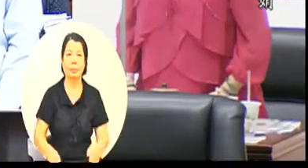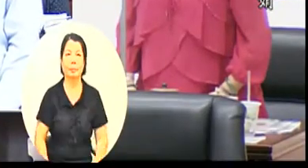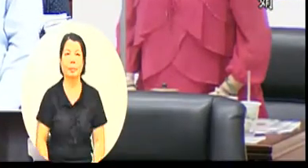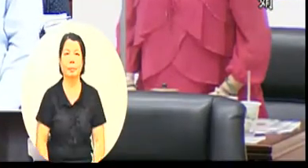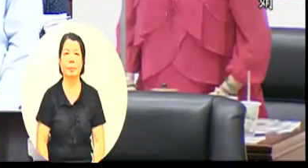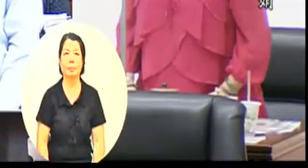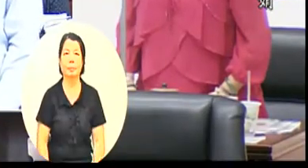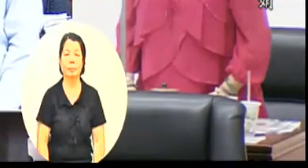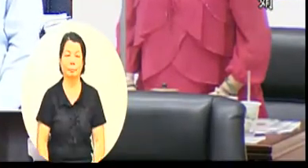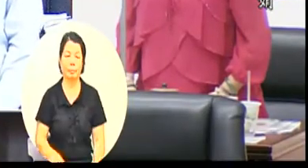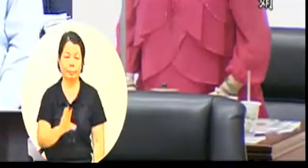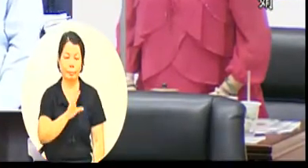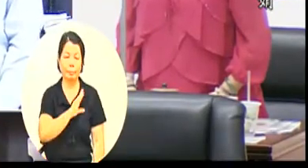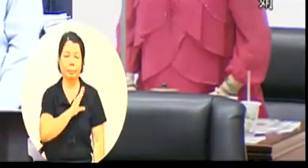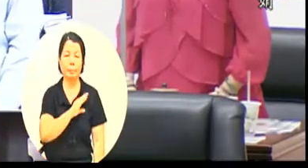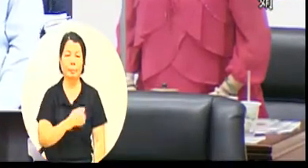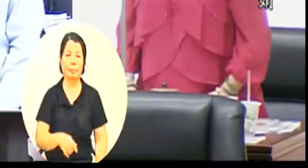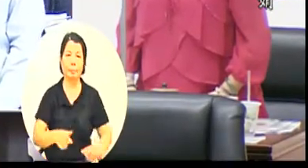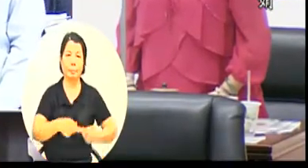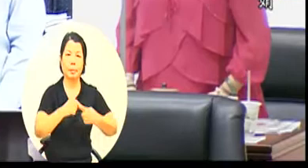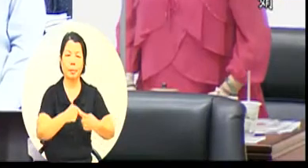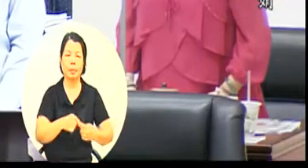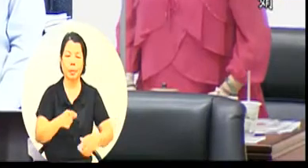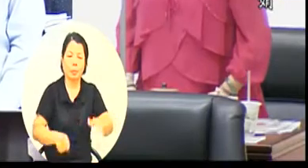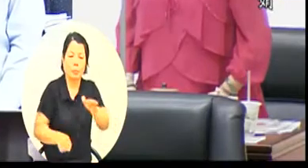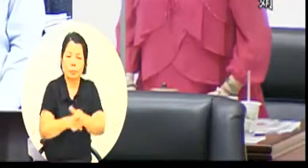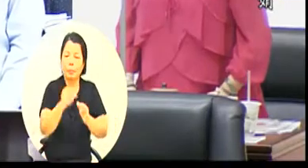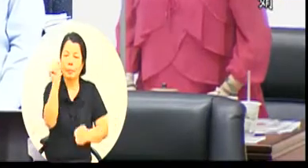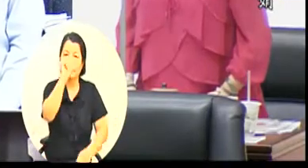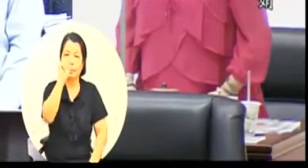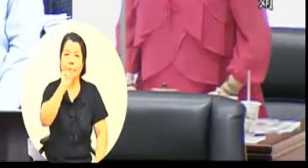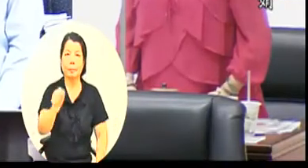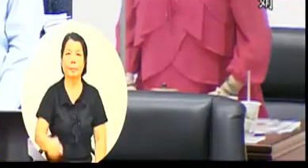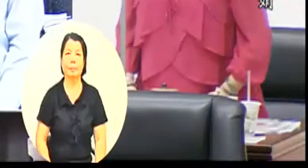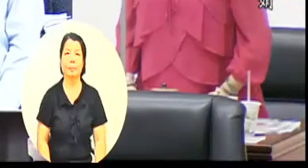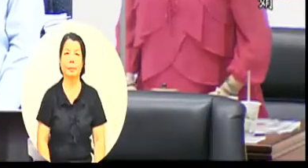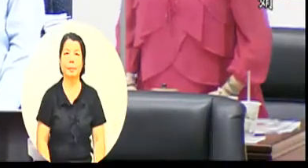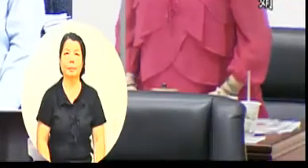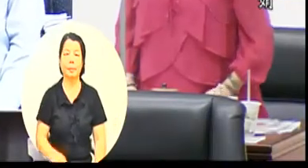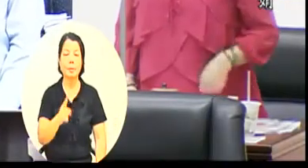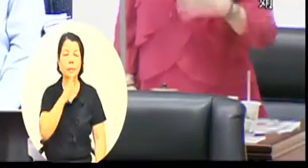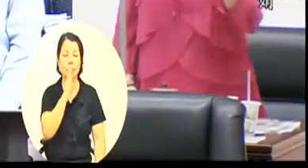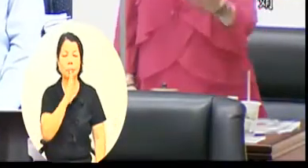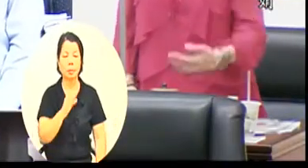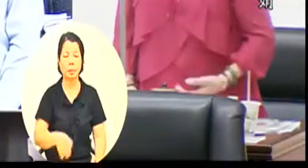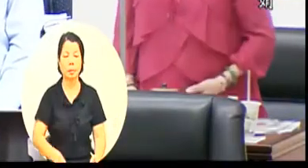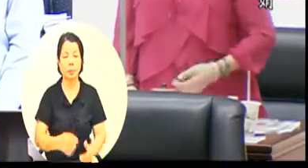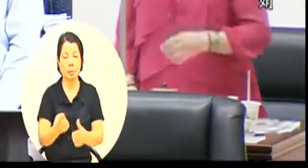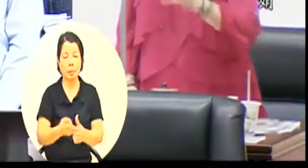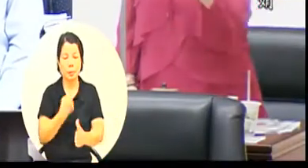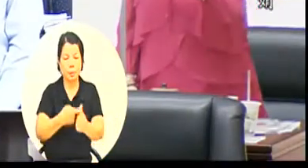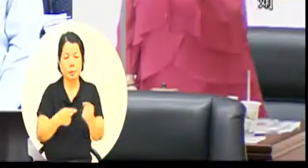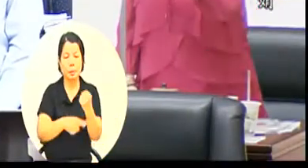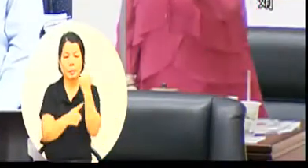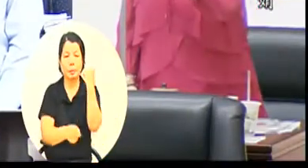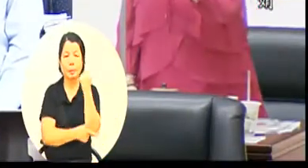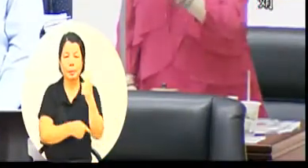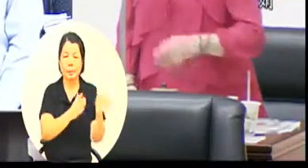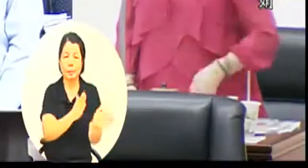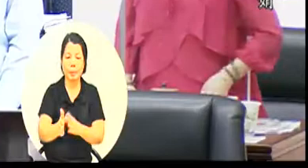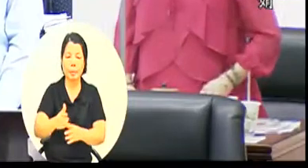这个第一个当然是不能违法啊，因为我们在行政部门， 所以嘛，所以你就是法理情嘛，因为法摆在中间嘛， 但是